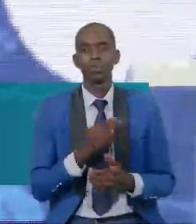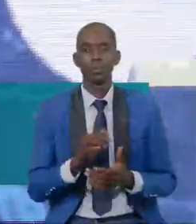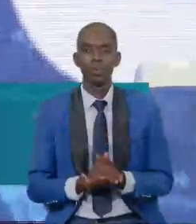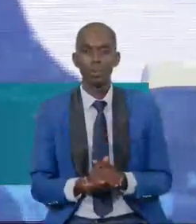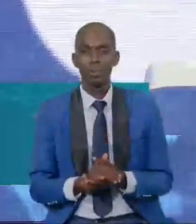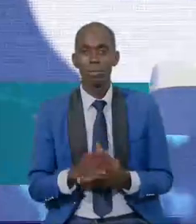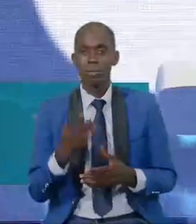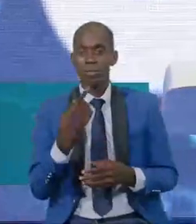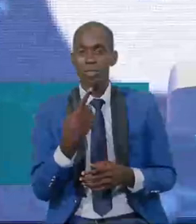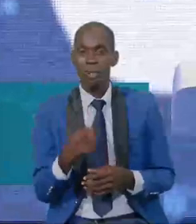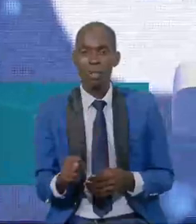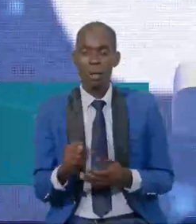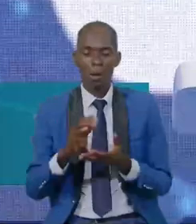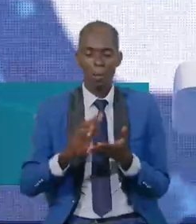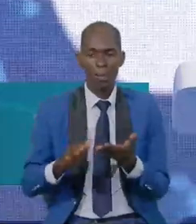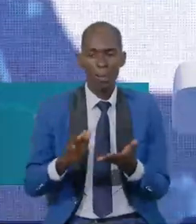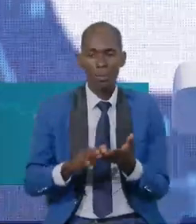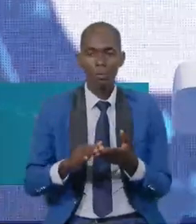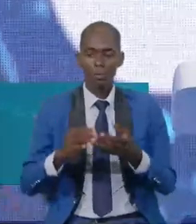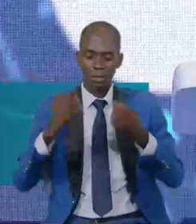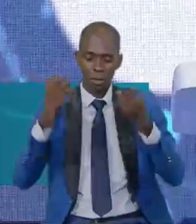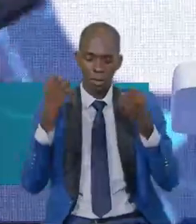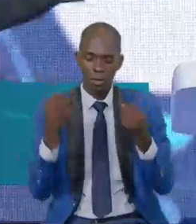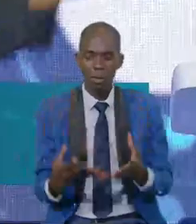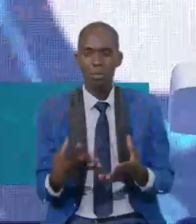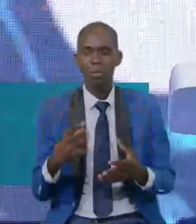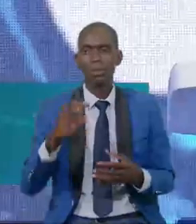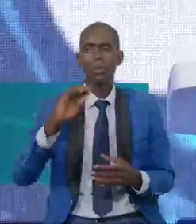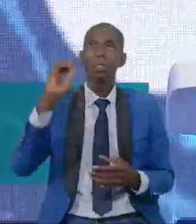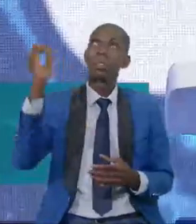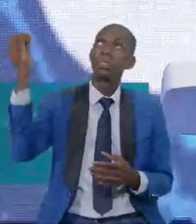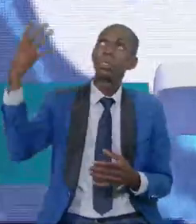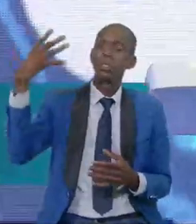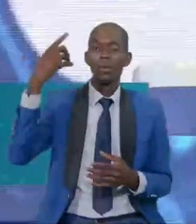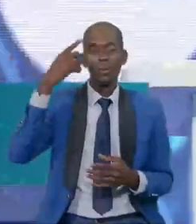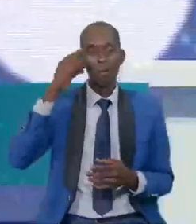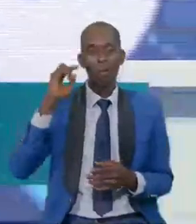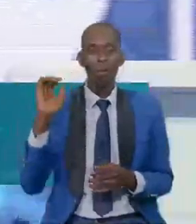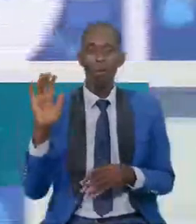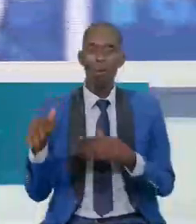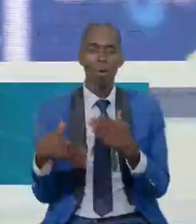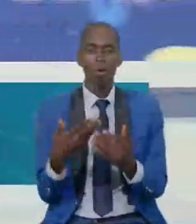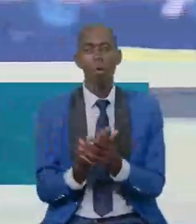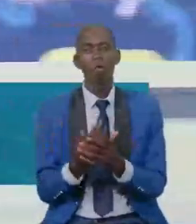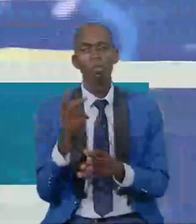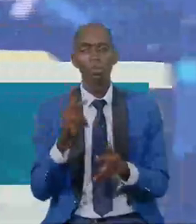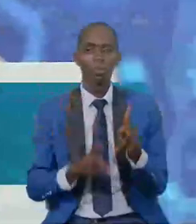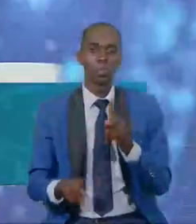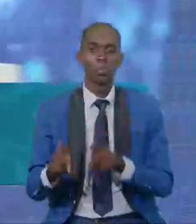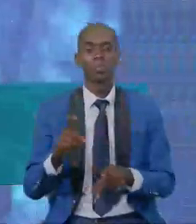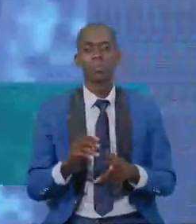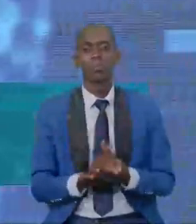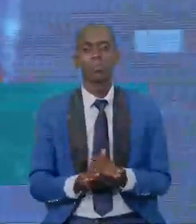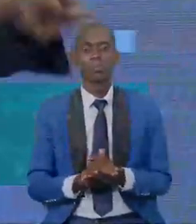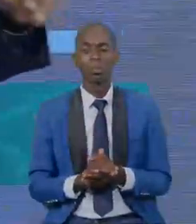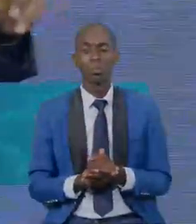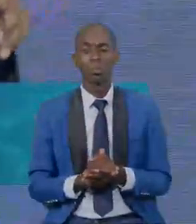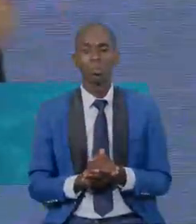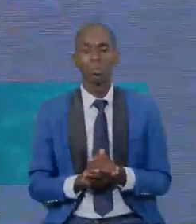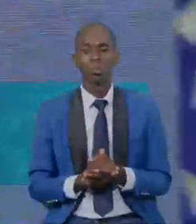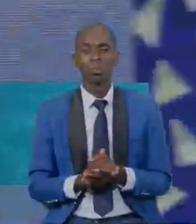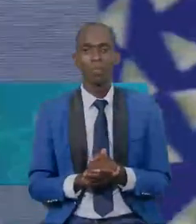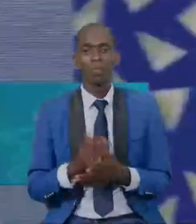The pardoning plenteous grace for all people. La grâce abondante qui pardonne à tous. Look